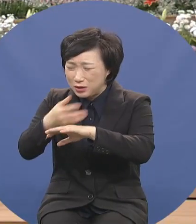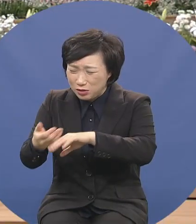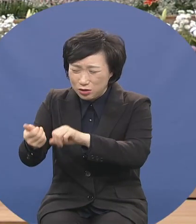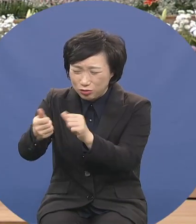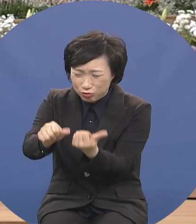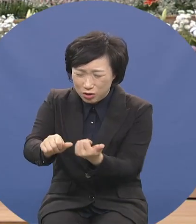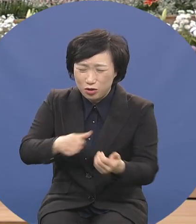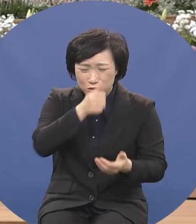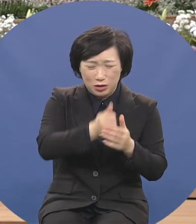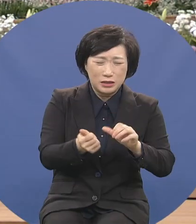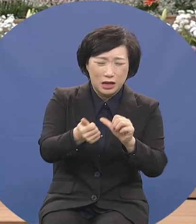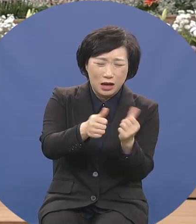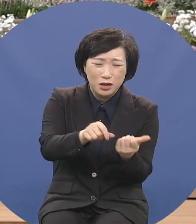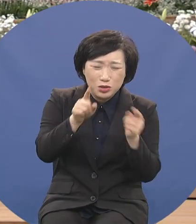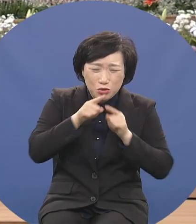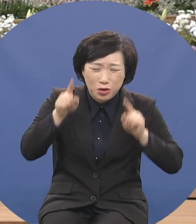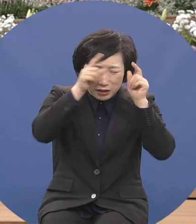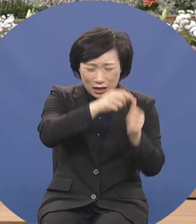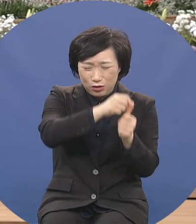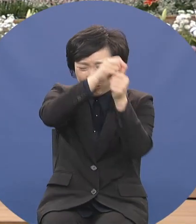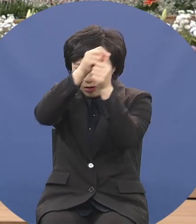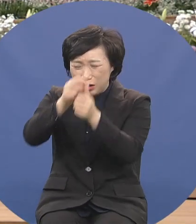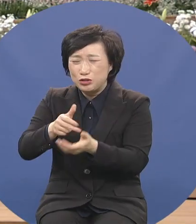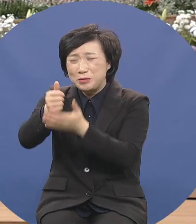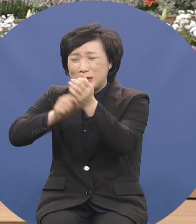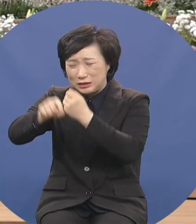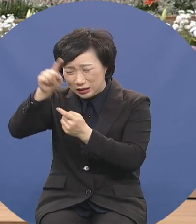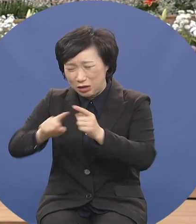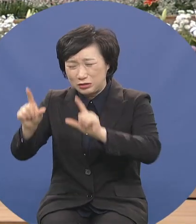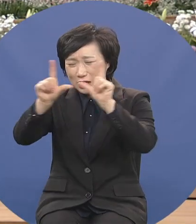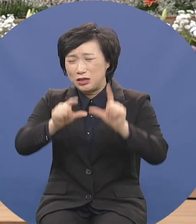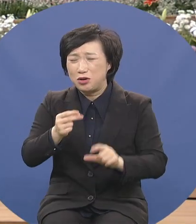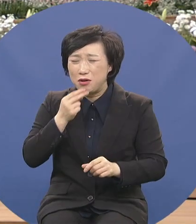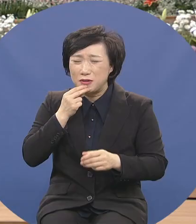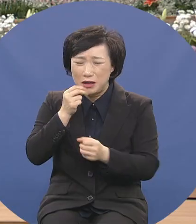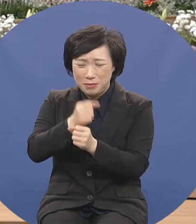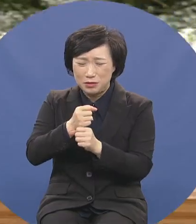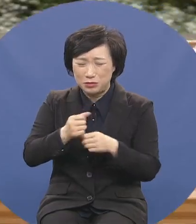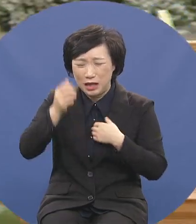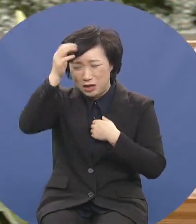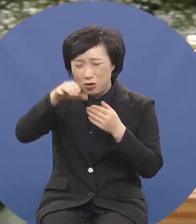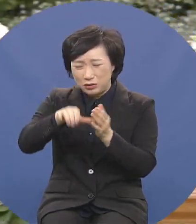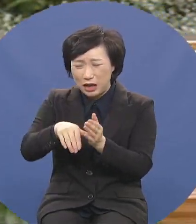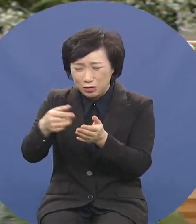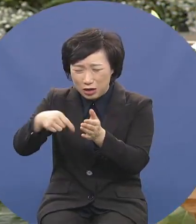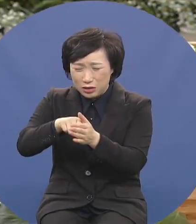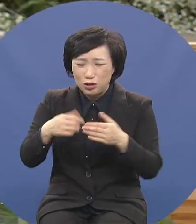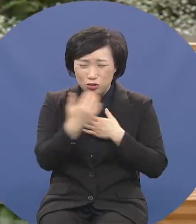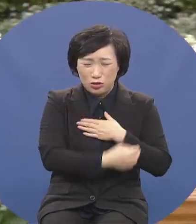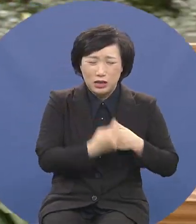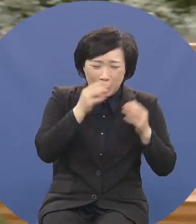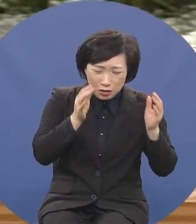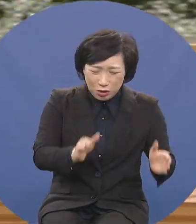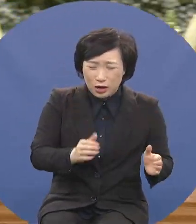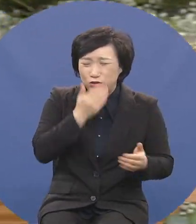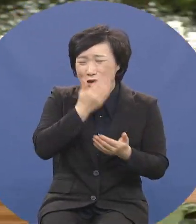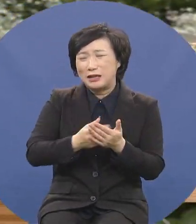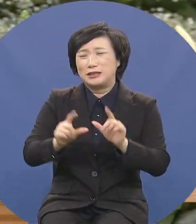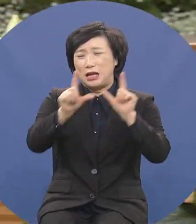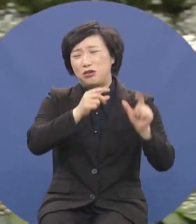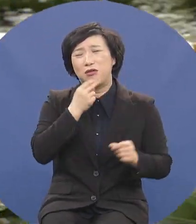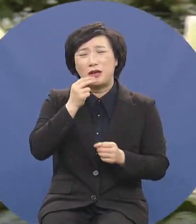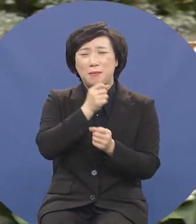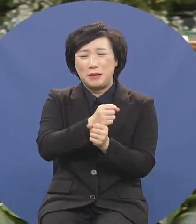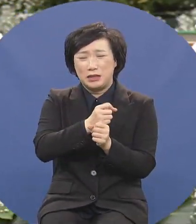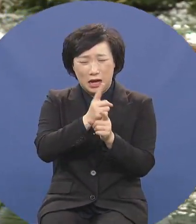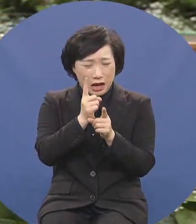지옥에서 구원하신 우리 주님 뜻대로 못 살게 만들고 내 영혼의 때를 위해서 육신의 때를 값지게 못 살게 만드는 마귀